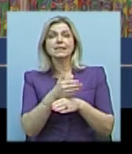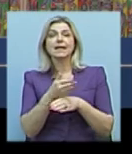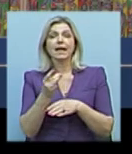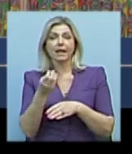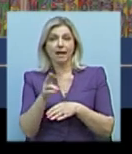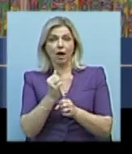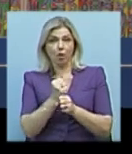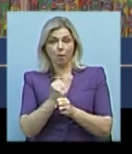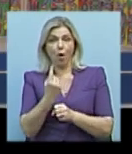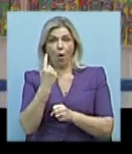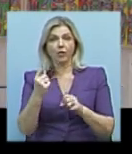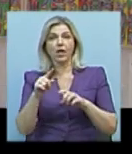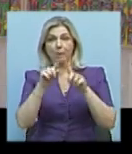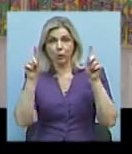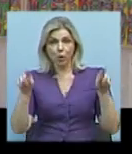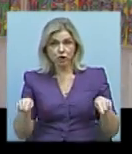одна площина, одна